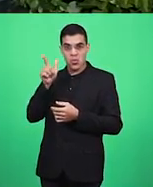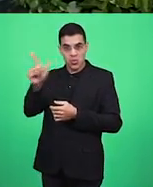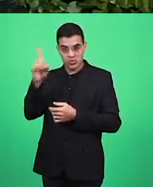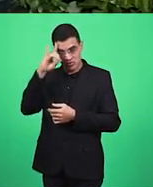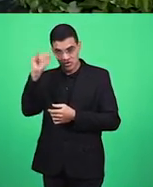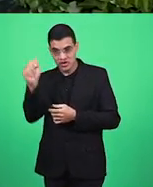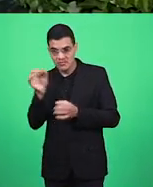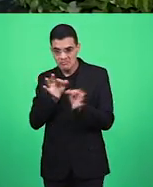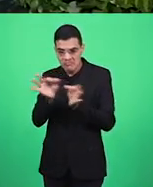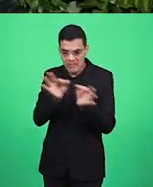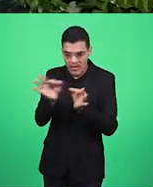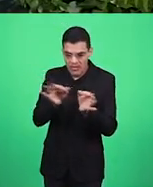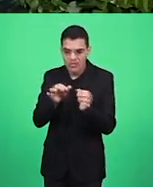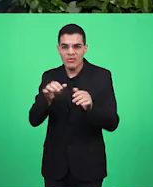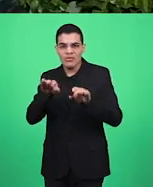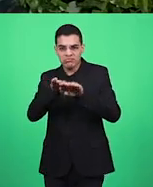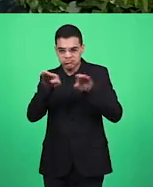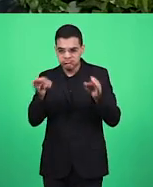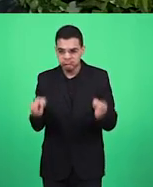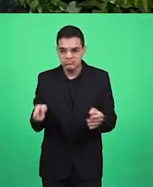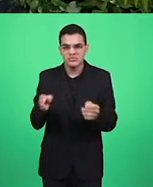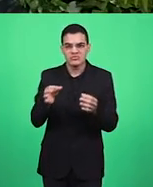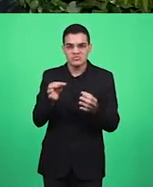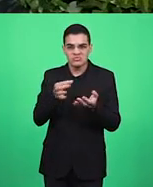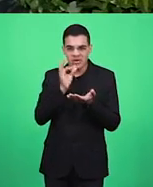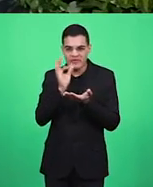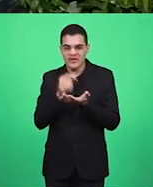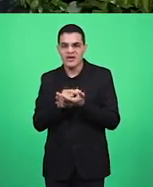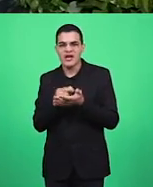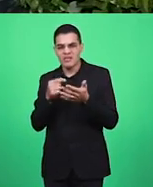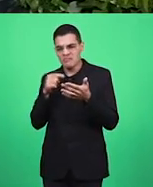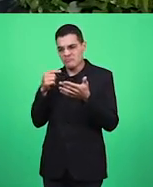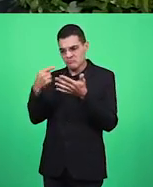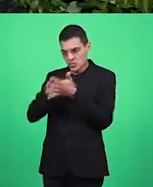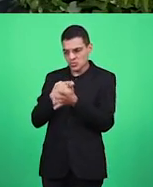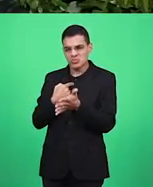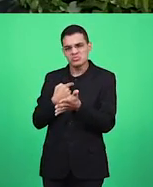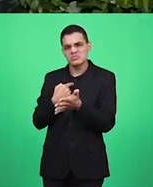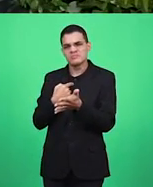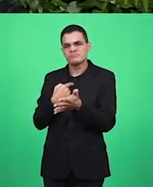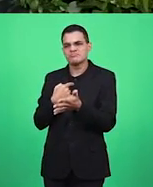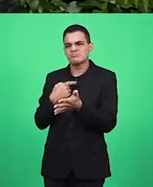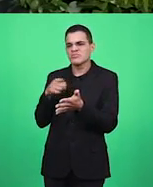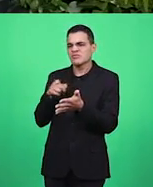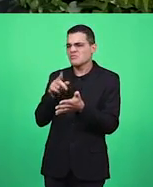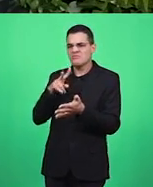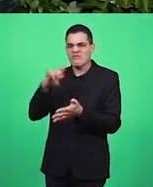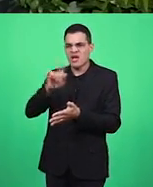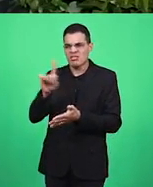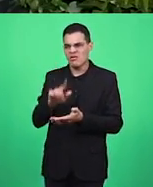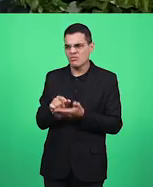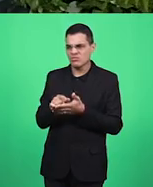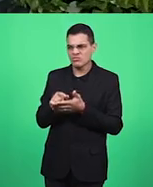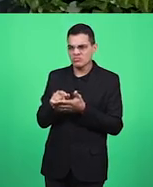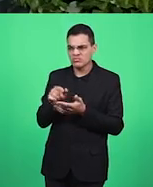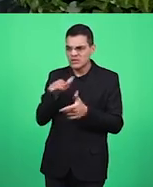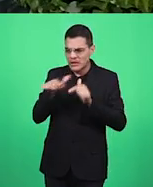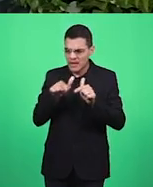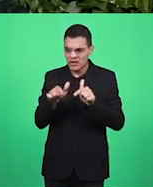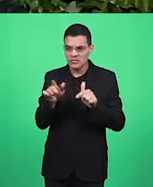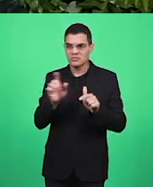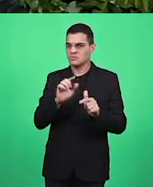нас накрыла стол, это был день моего рождения. И она спросила, послушай, ты не